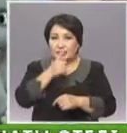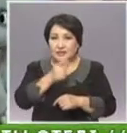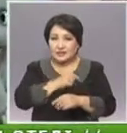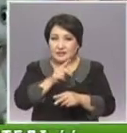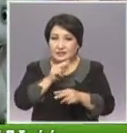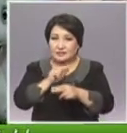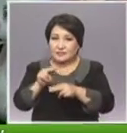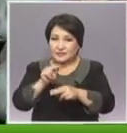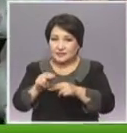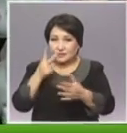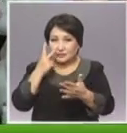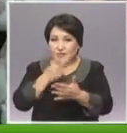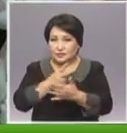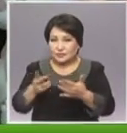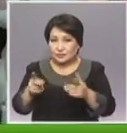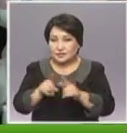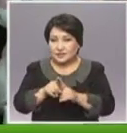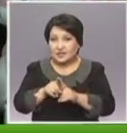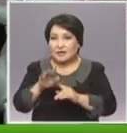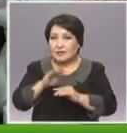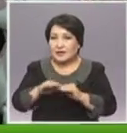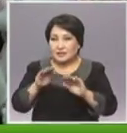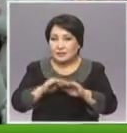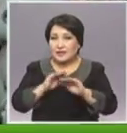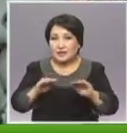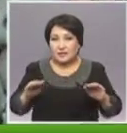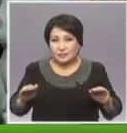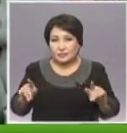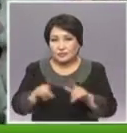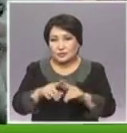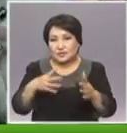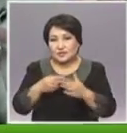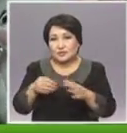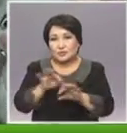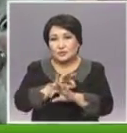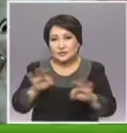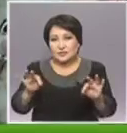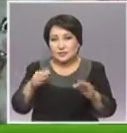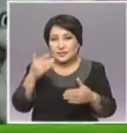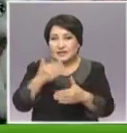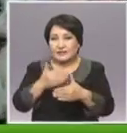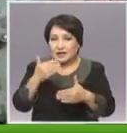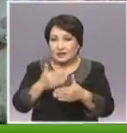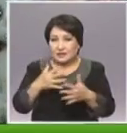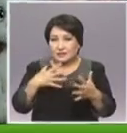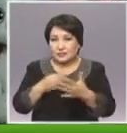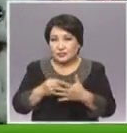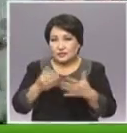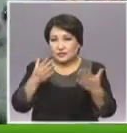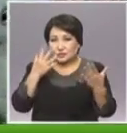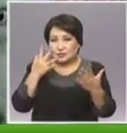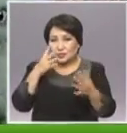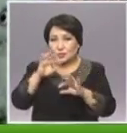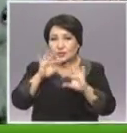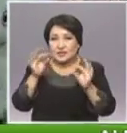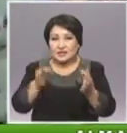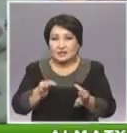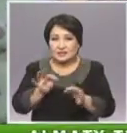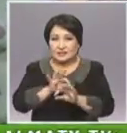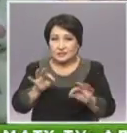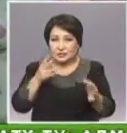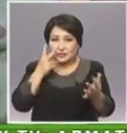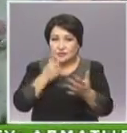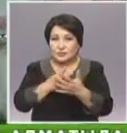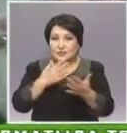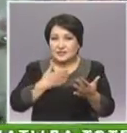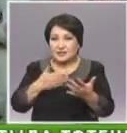үшін және де балалар мен үлкендерге өздерінің үздік спектакльдері мен думанды өнерлерін көрсету үшін біздің қаламызда бас